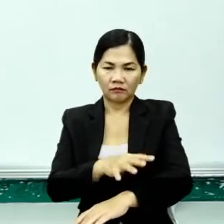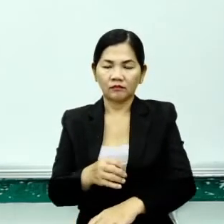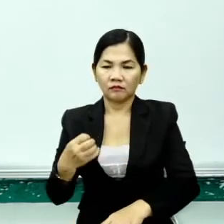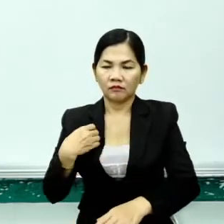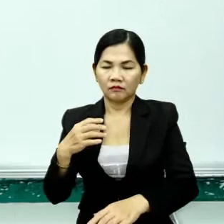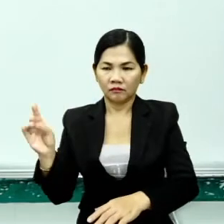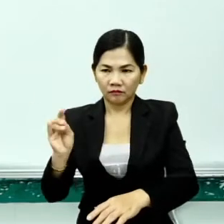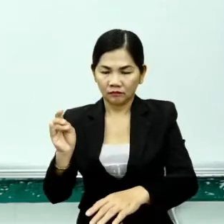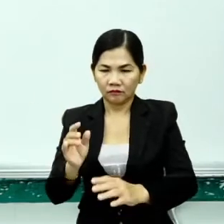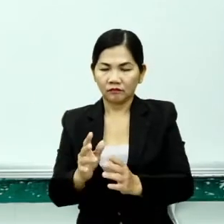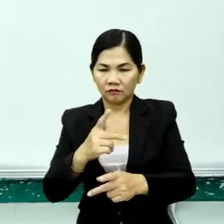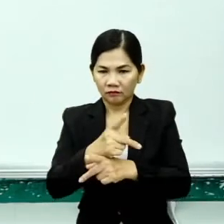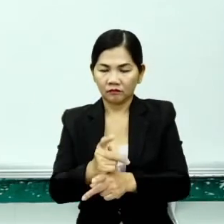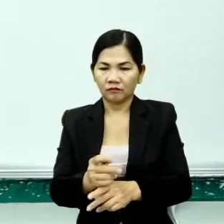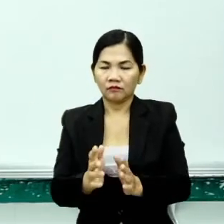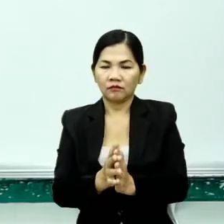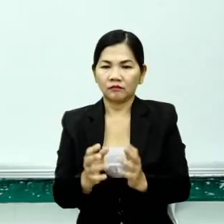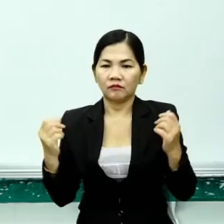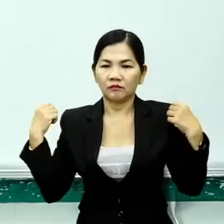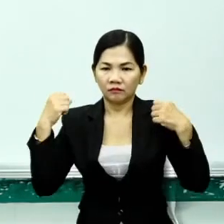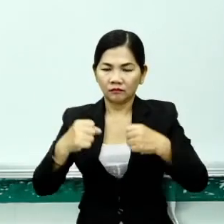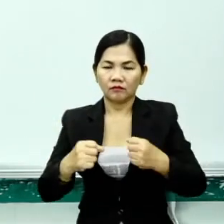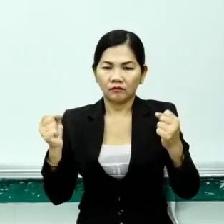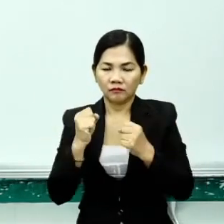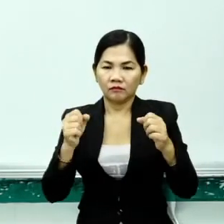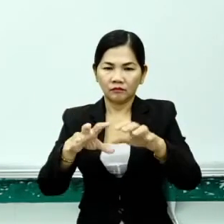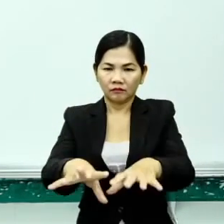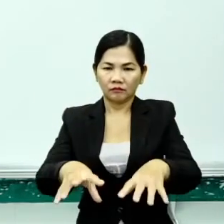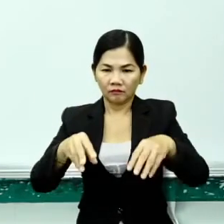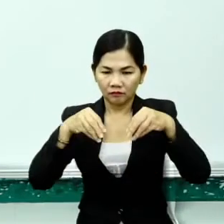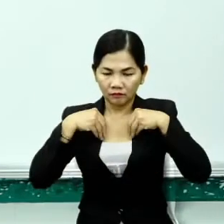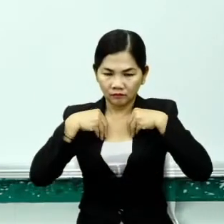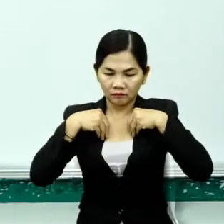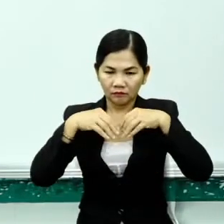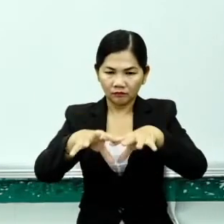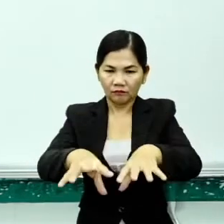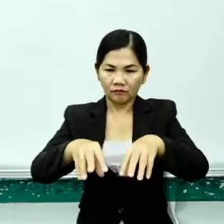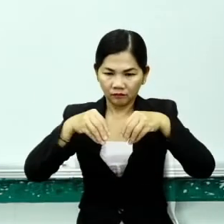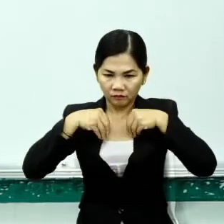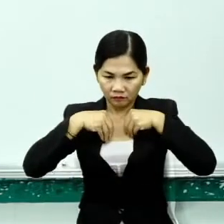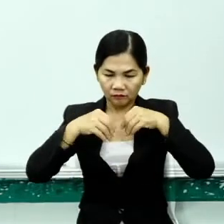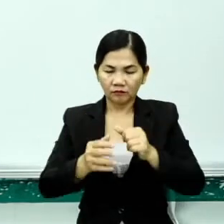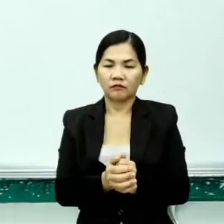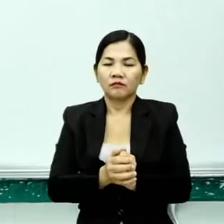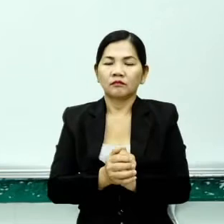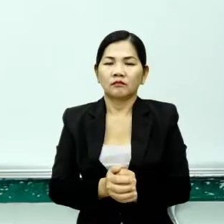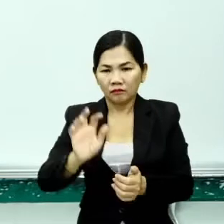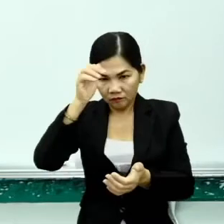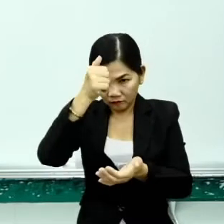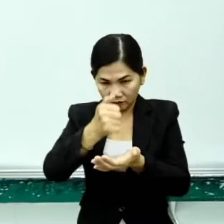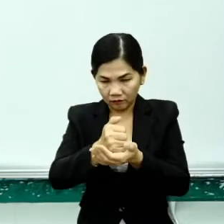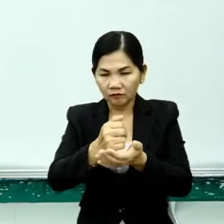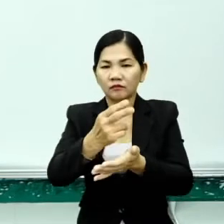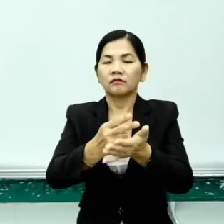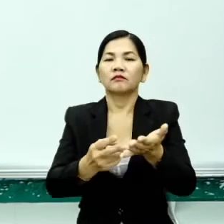đo rôm sầm rập ở phật lật chỉ ao rồi nghe chỉ phui anh chẳng là con á cha miên phật đo vậy tết con